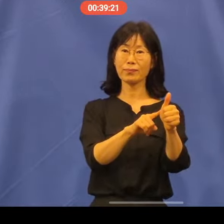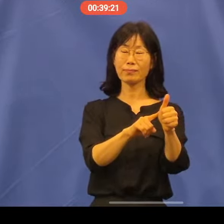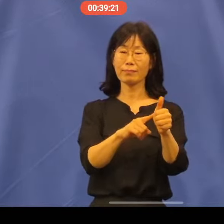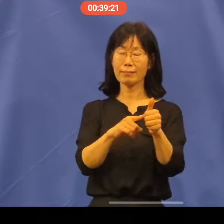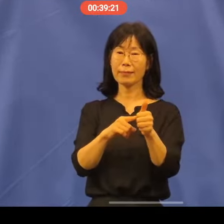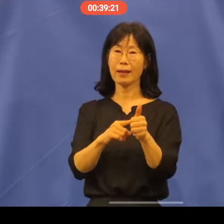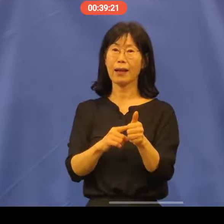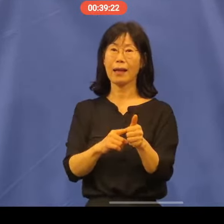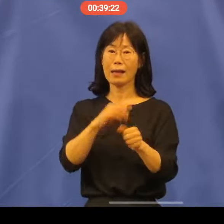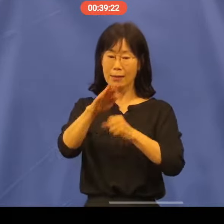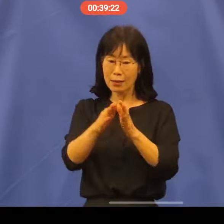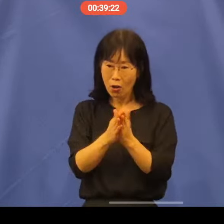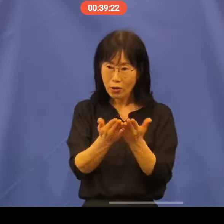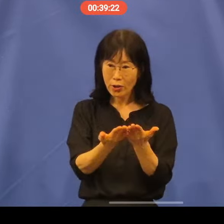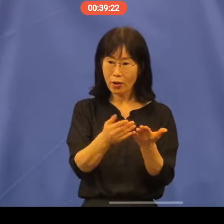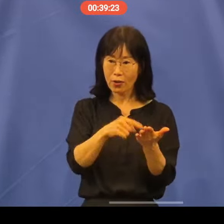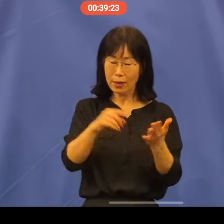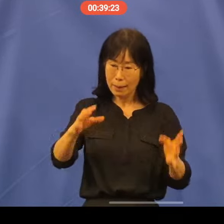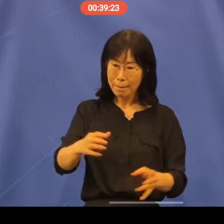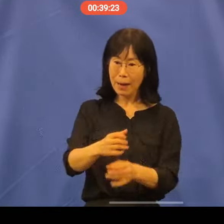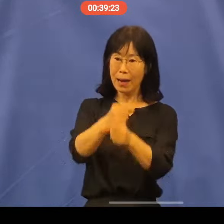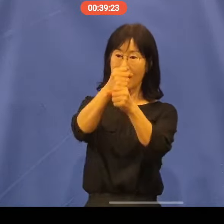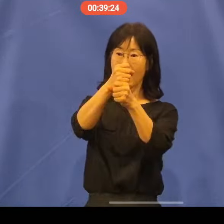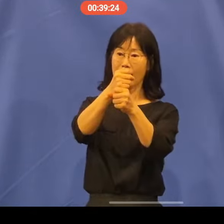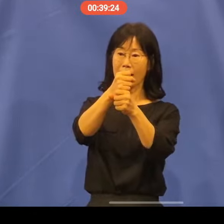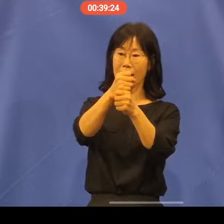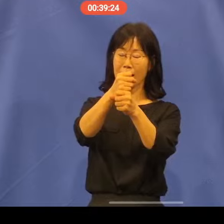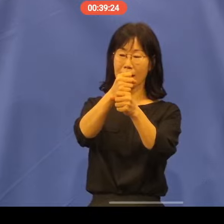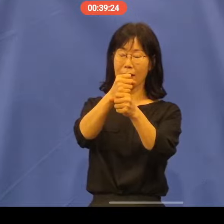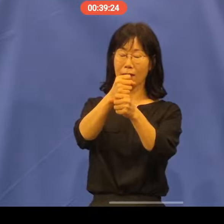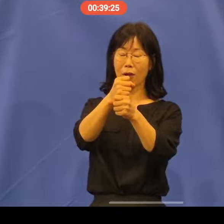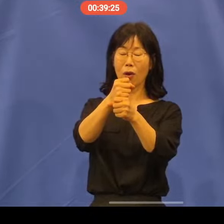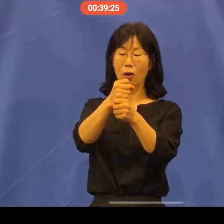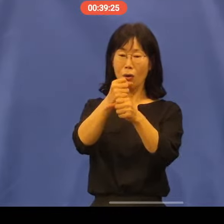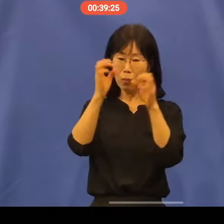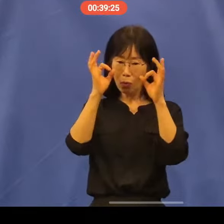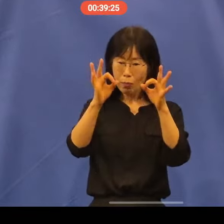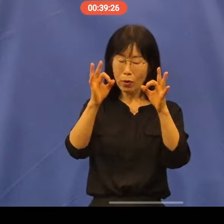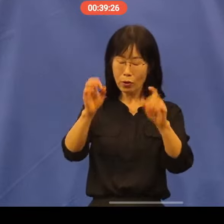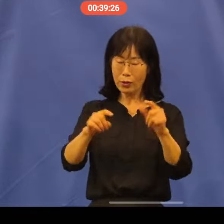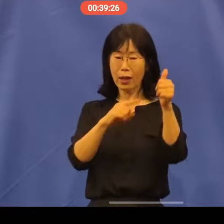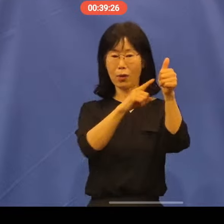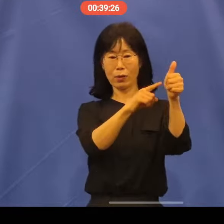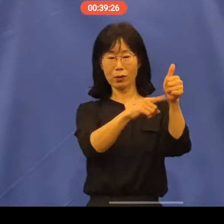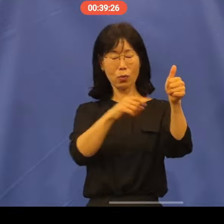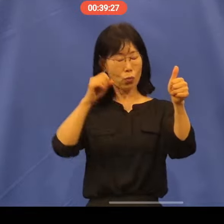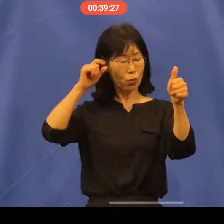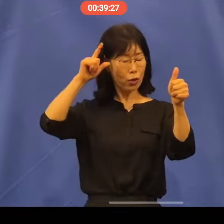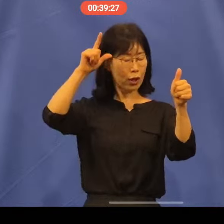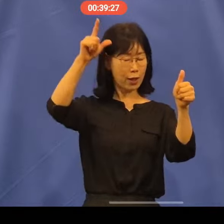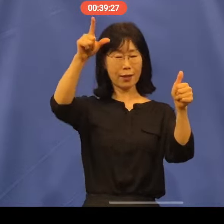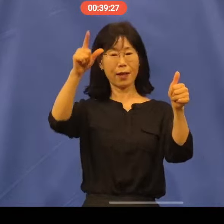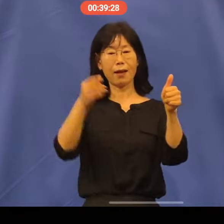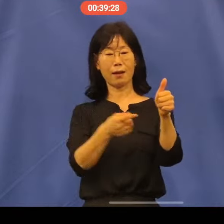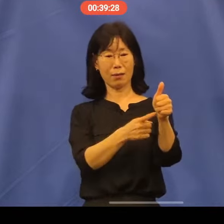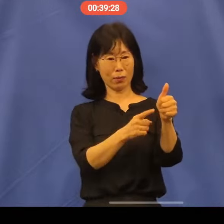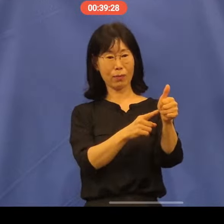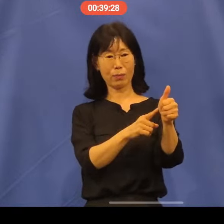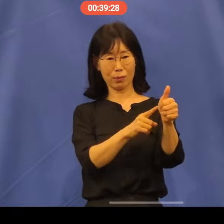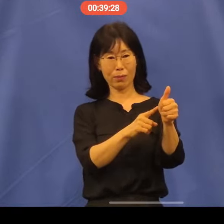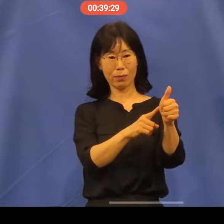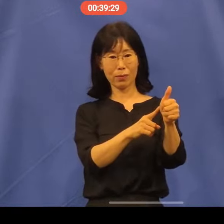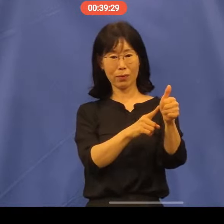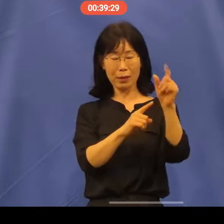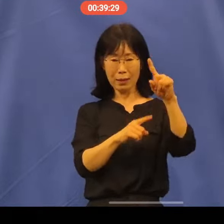신구약을 통틀어서 다윗은 정말 독보적인 인물로 평가되죠. 그 다윗에게서 무엇이